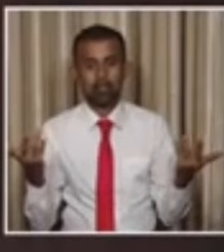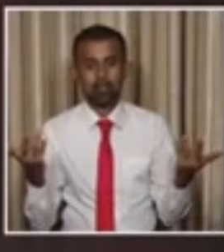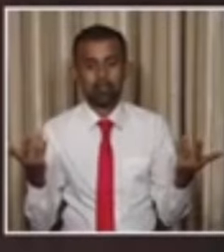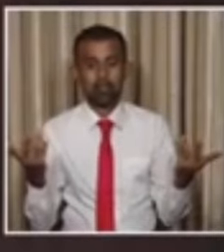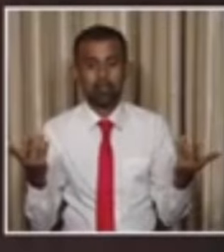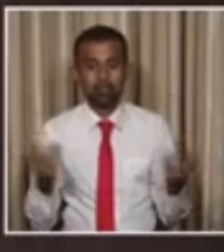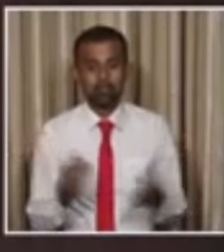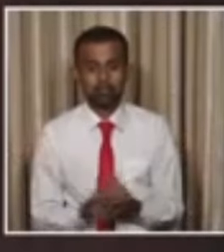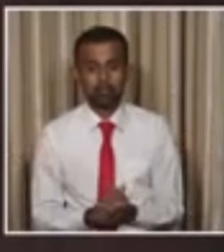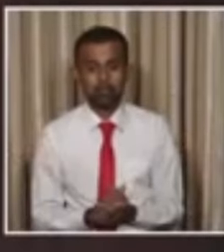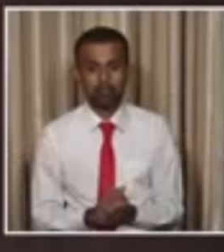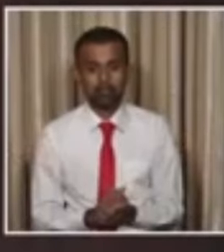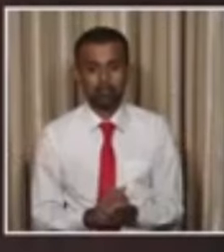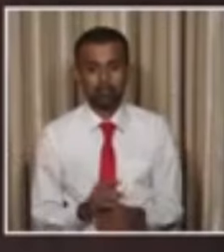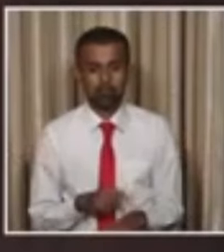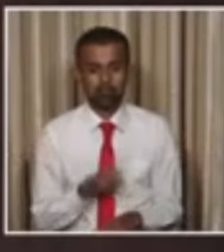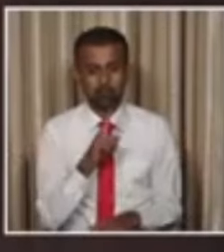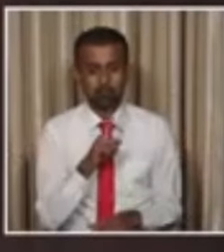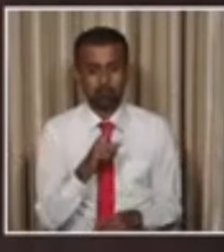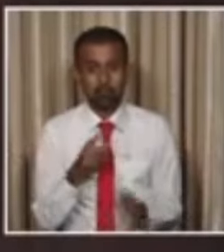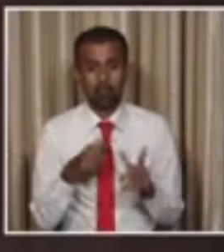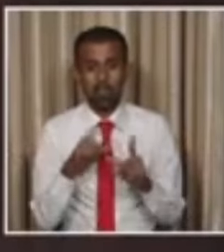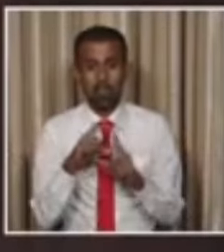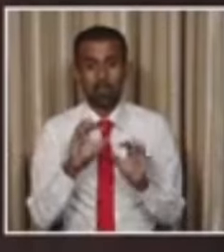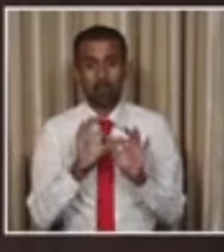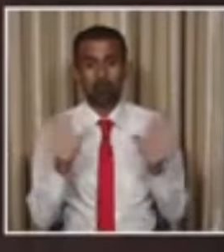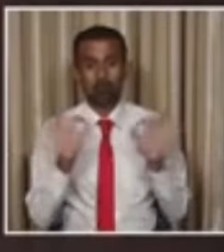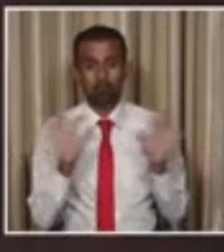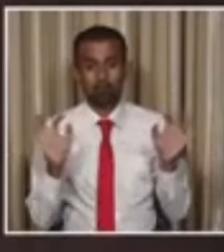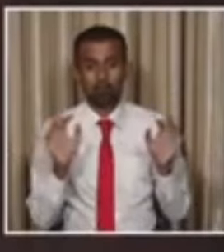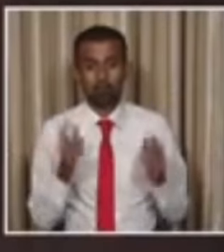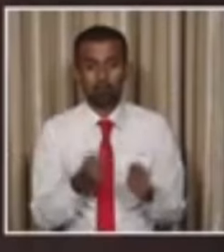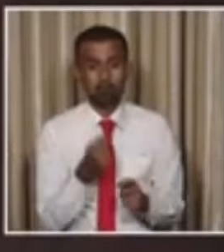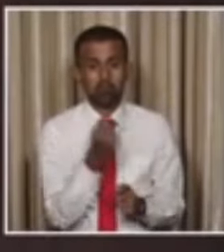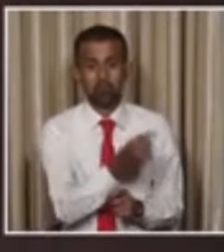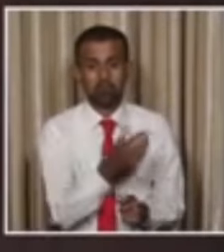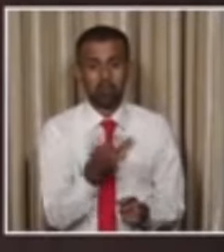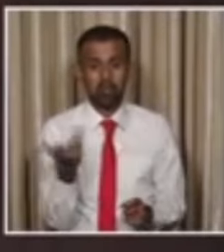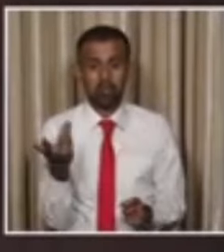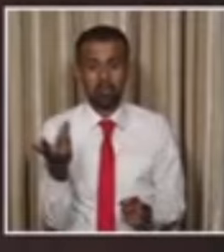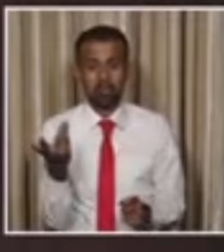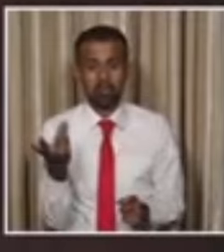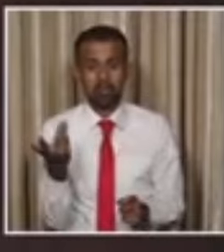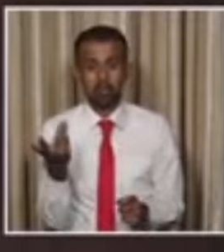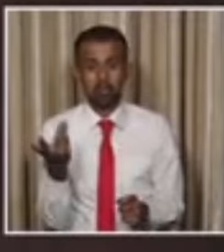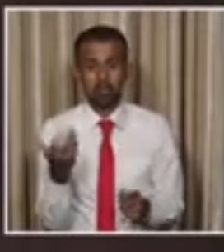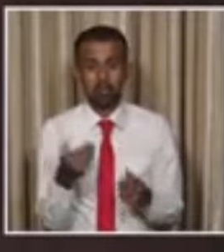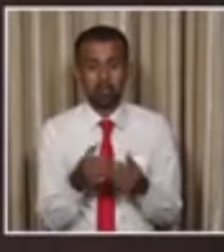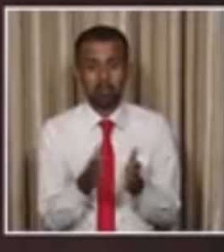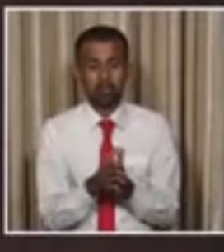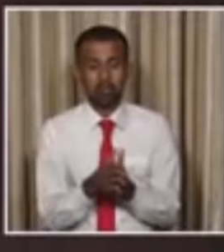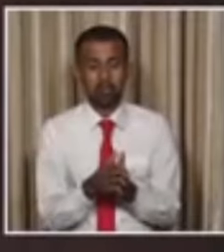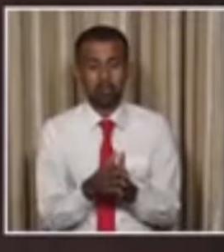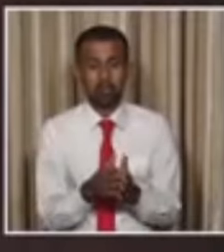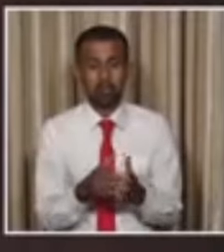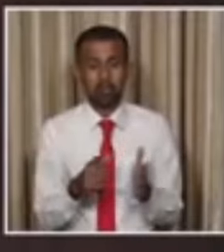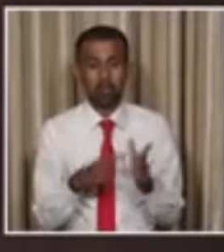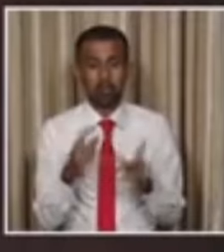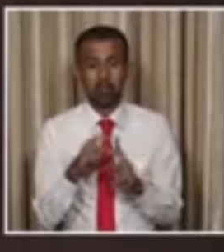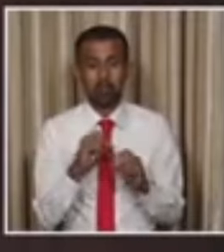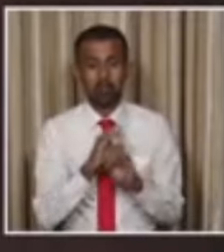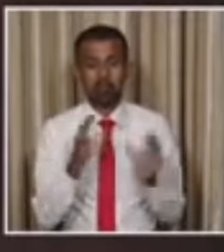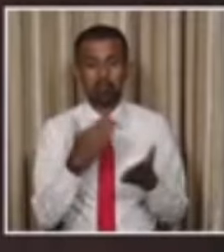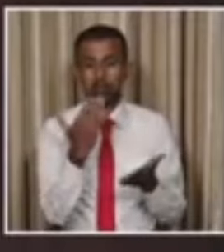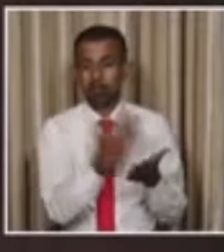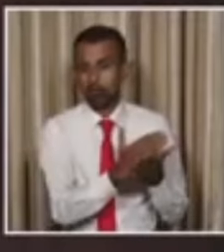කාලය අවසන්යි හරි එක විනාඩියක් දෙන්න ඒක ඇඩ්වර්ටයිස්මන්ට් දාන්න දෙන්නේ නැහැ මොකද හේතුව ඒගොල්ලන්ගේ තියෙන ඇඩ්වර්ටයිස්මන්ට් නතර වෙනවා ඒක